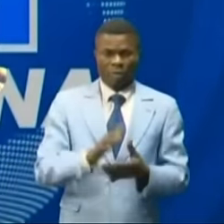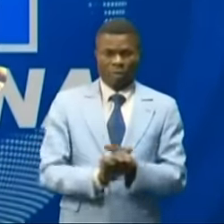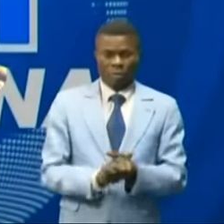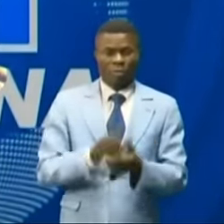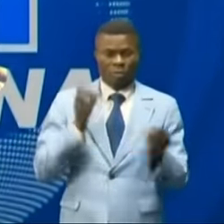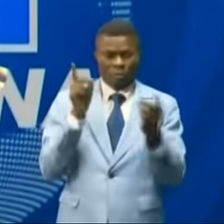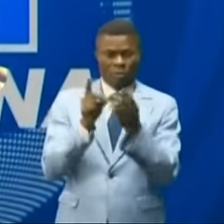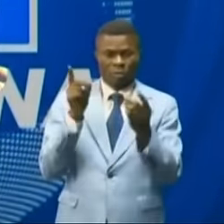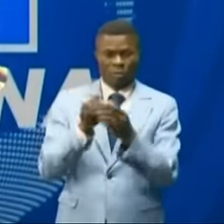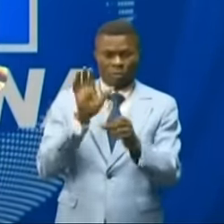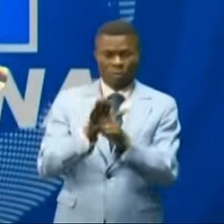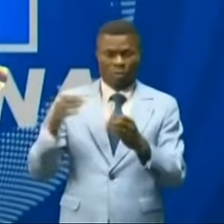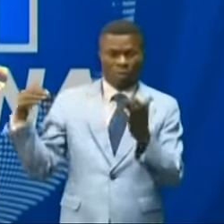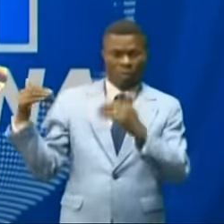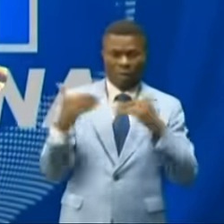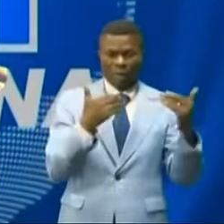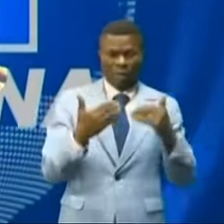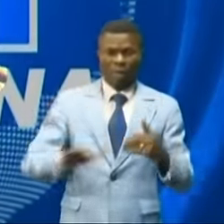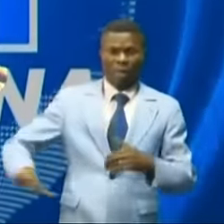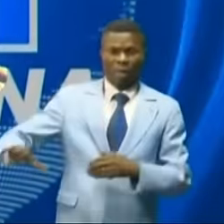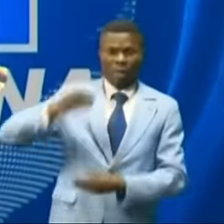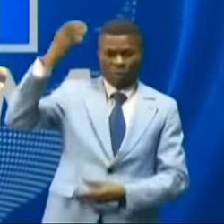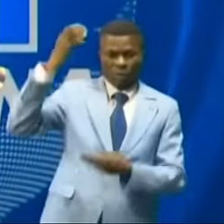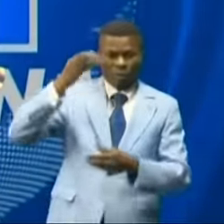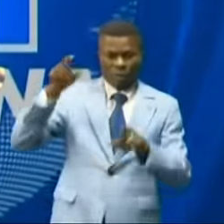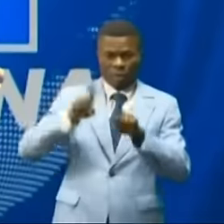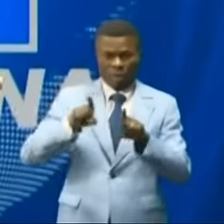marquée par l'agression rwandaise,